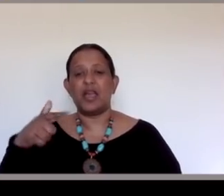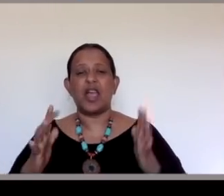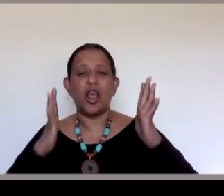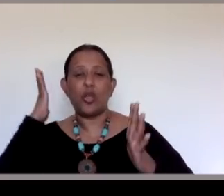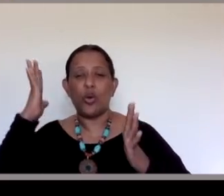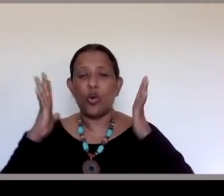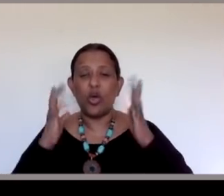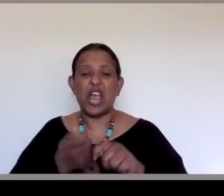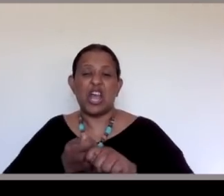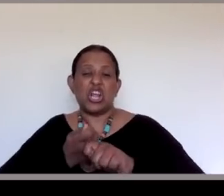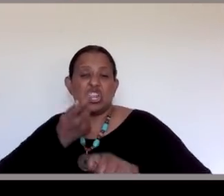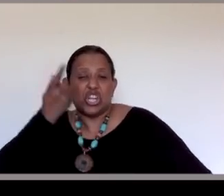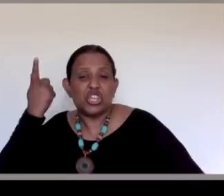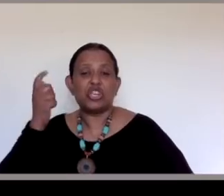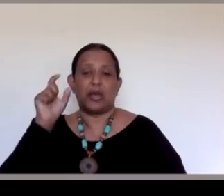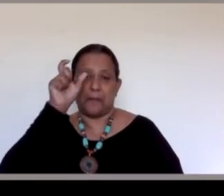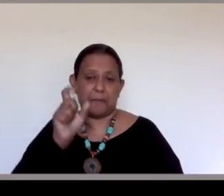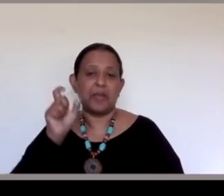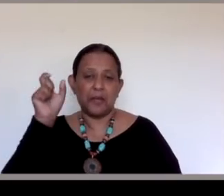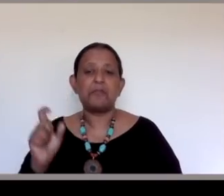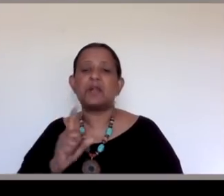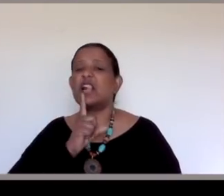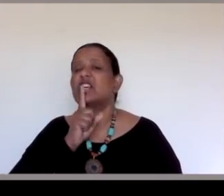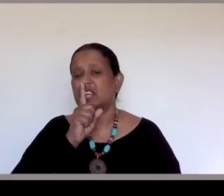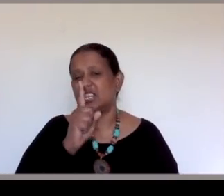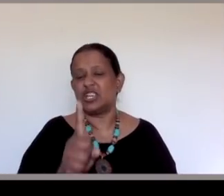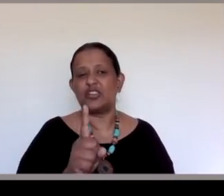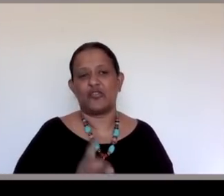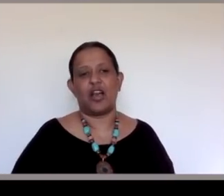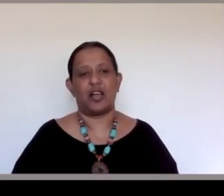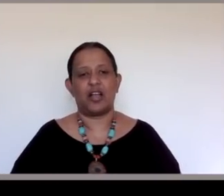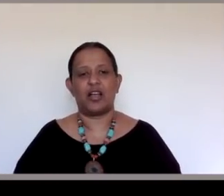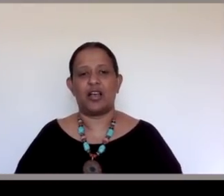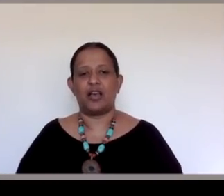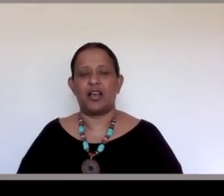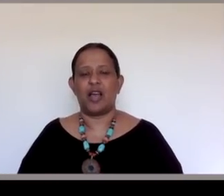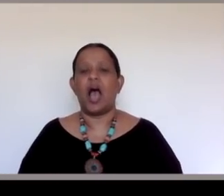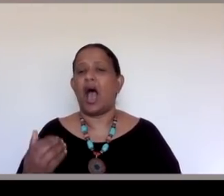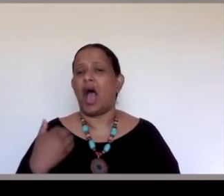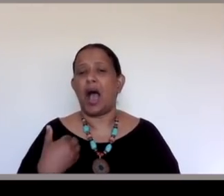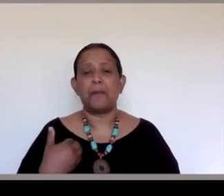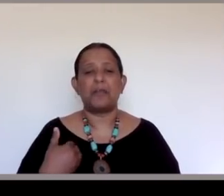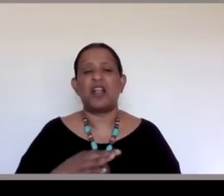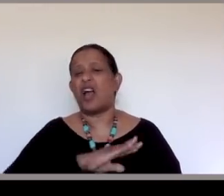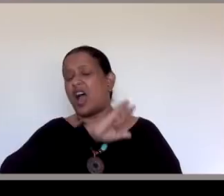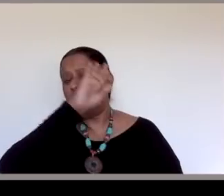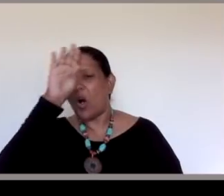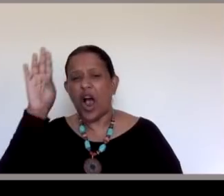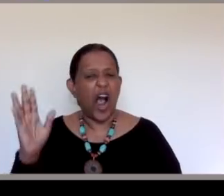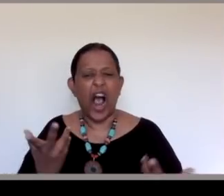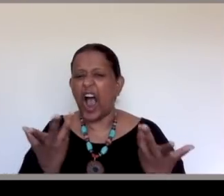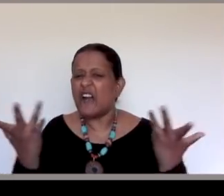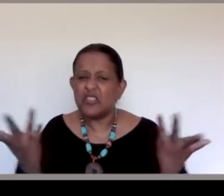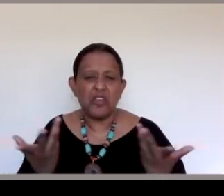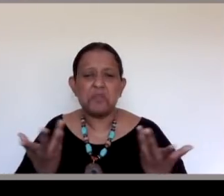மனுஷியாகே ஹார்வர்ட் ஹியூஸ் என்கிற அந்த மனிதரிடம் பிரீத்தி வென்ன சார் கொச்சர ஓனத மகிழ்ச்சியா இருப்பதற்கு